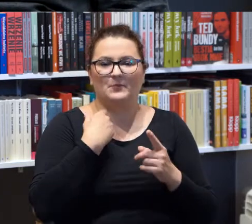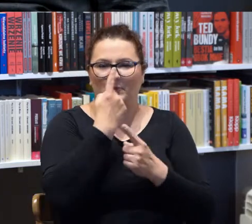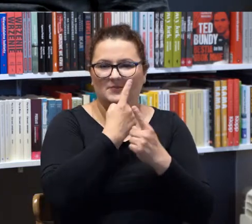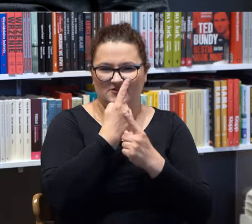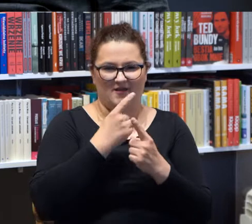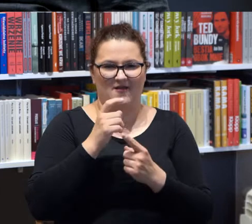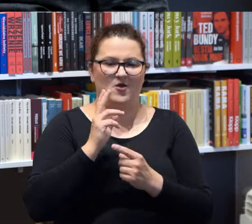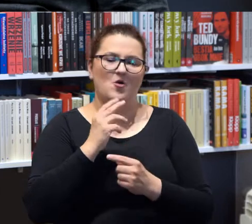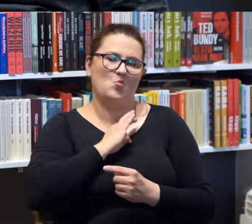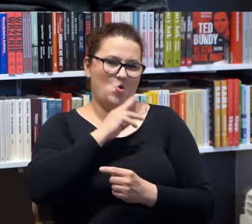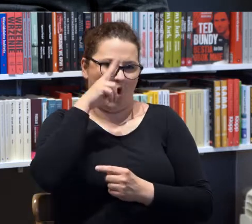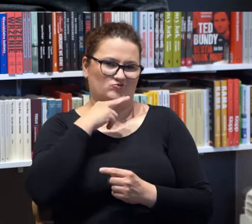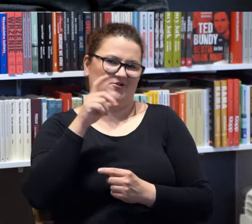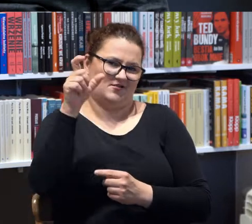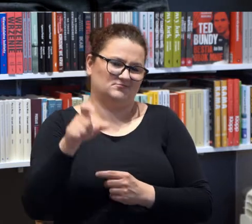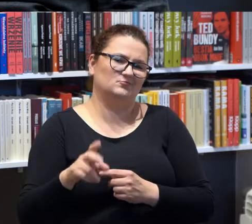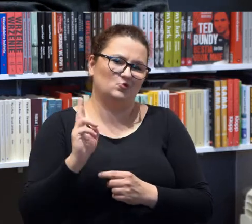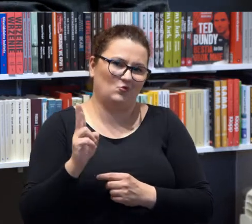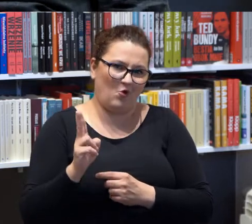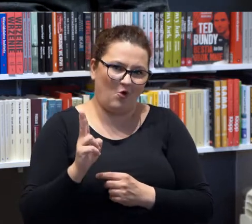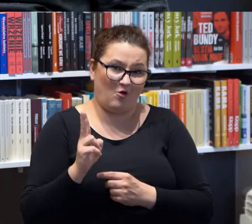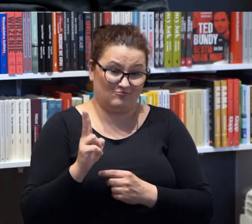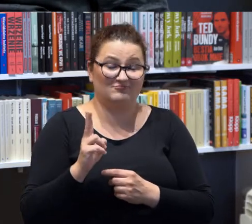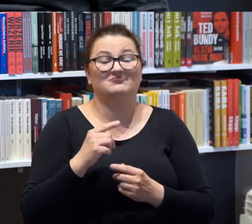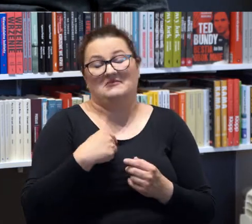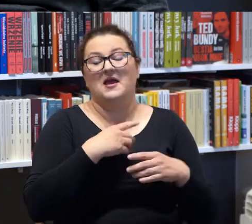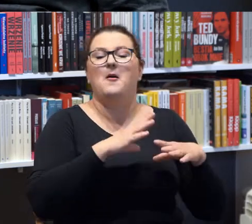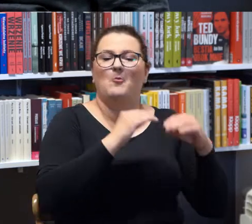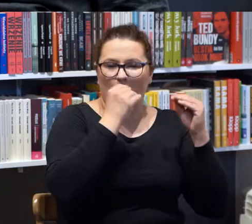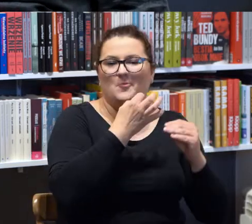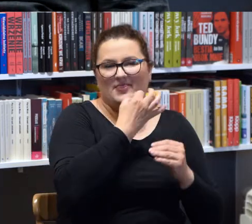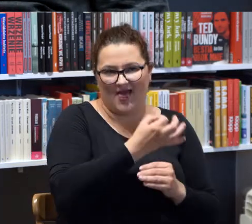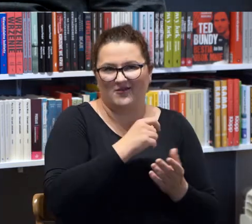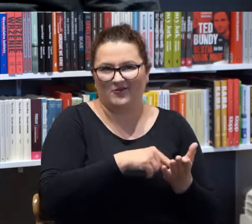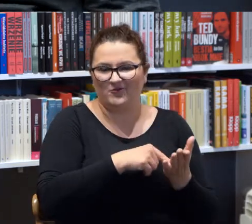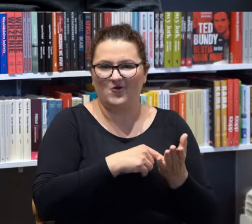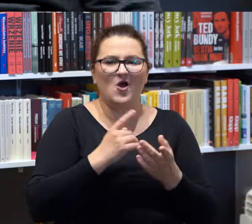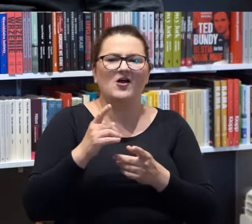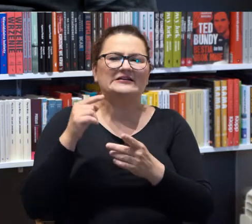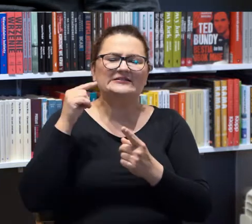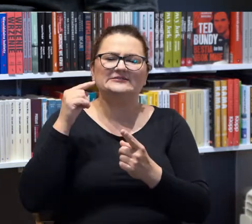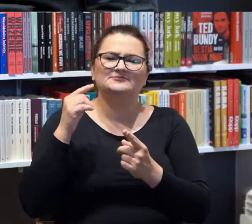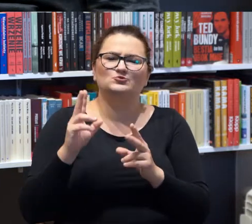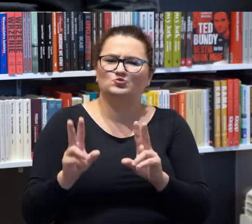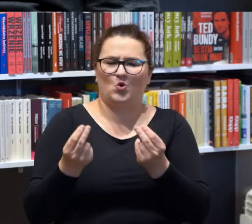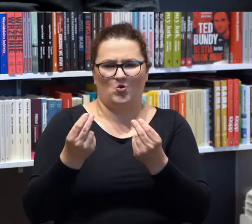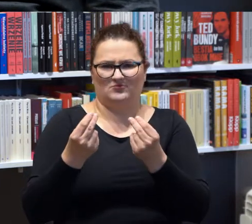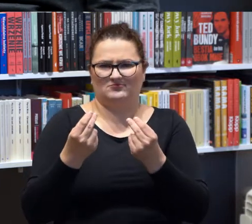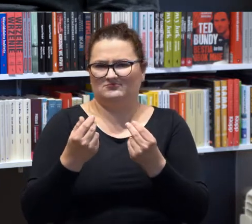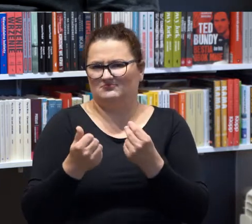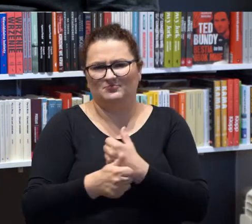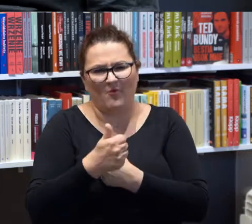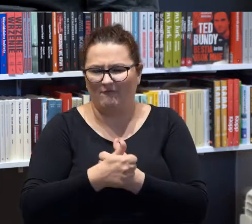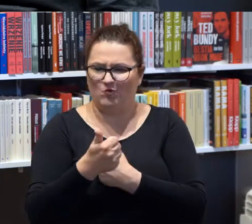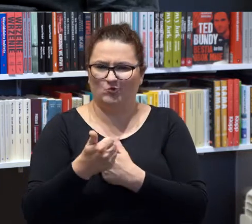mój ojciec i znowu wracam do tego wyjściowego pytania, co mogło nim powodować i czy on sam sobą